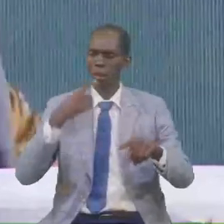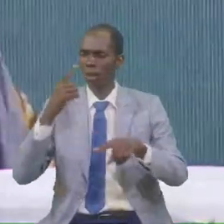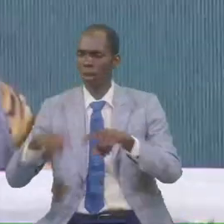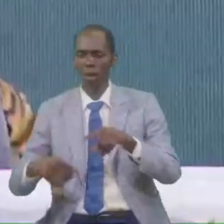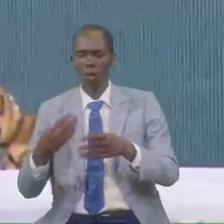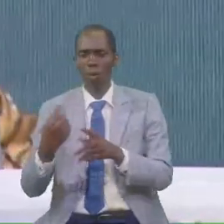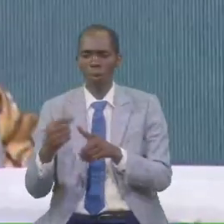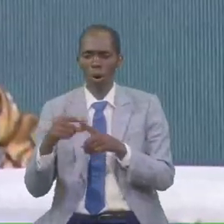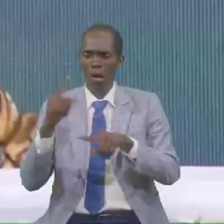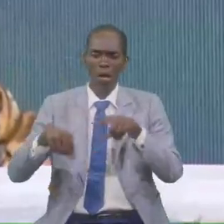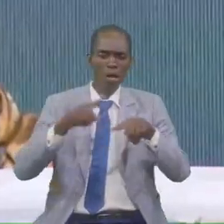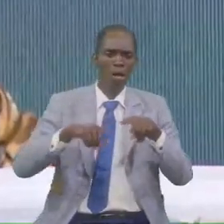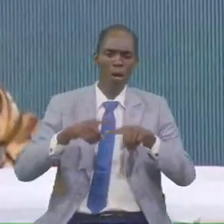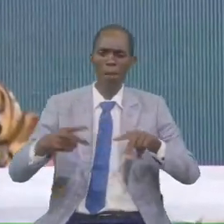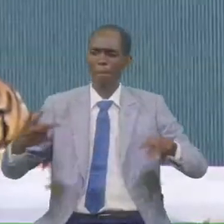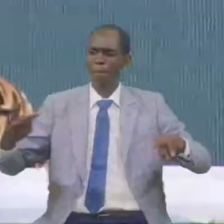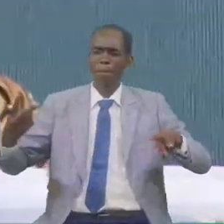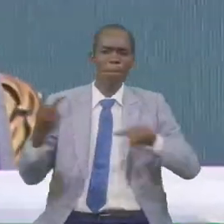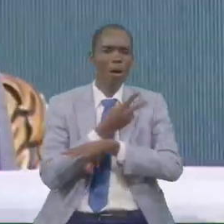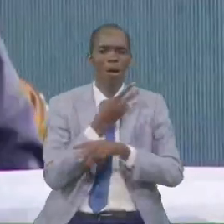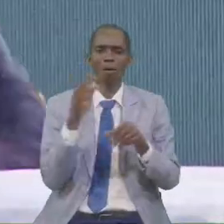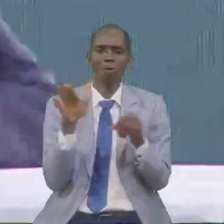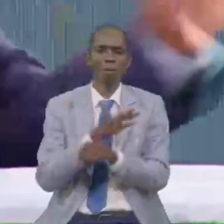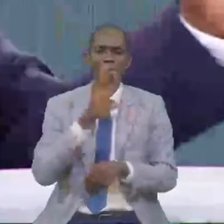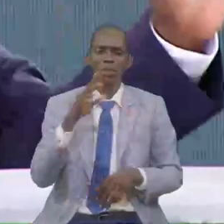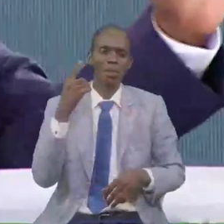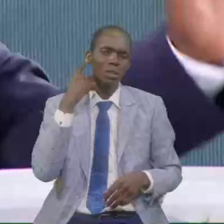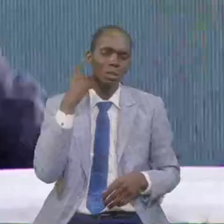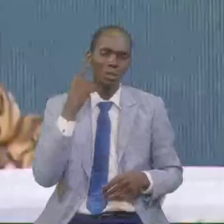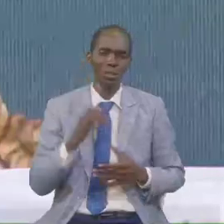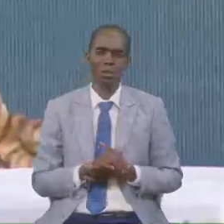Et quand tu ne peux pas, se multiplie dans tes oreilles.